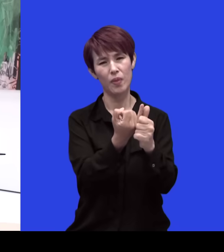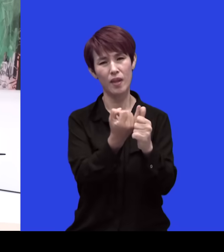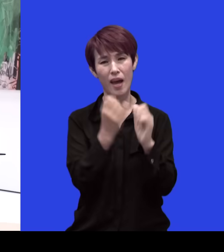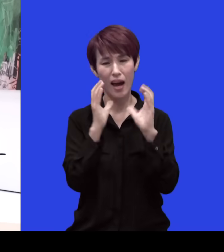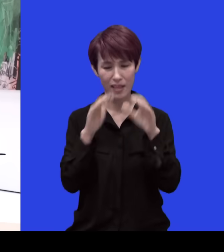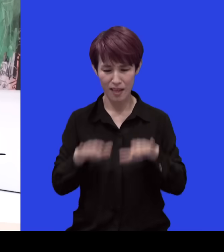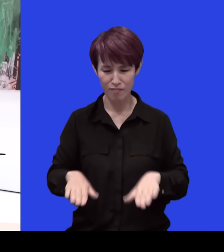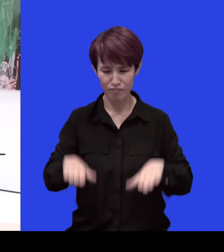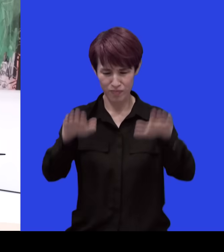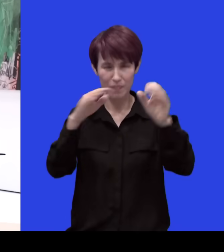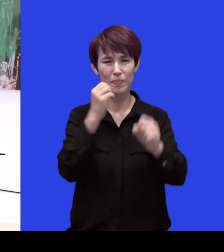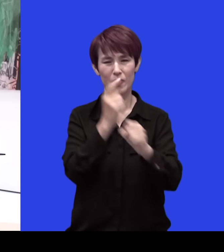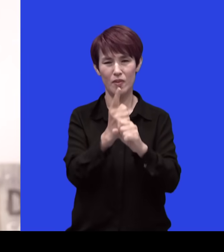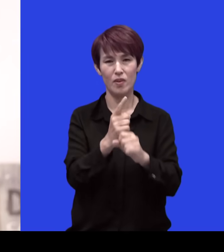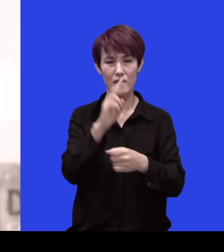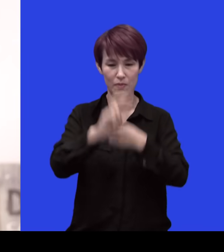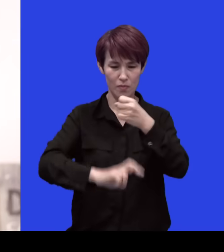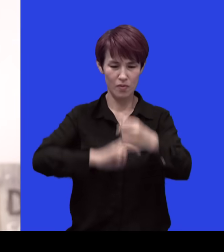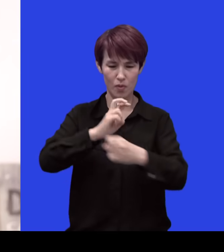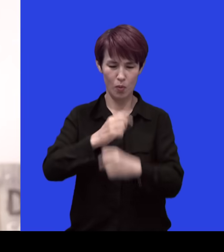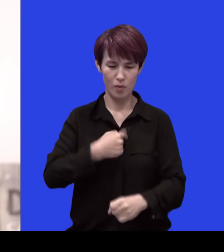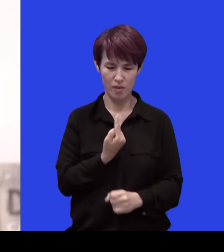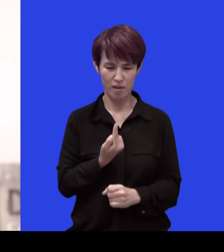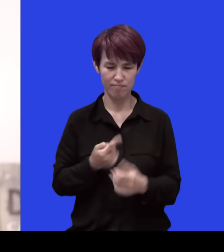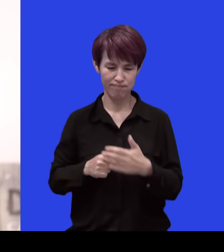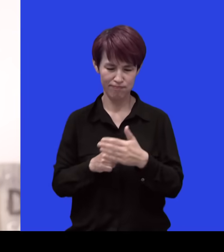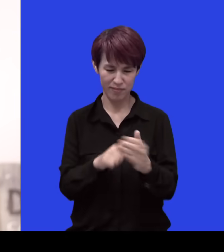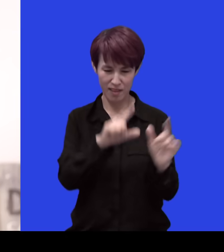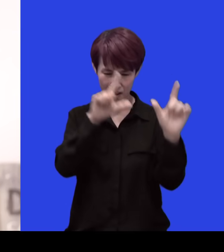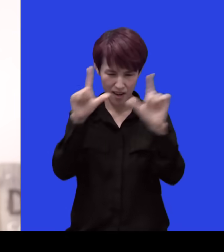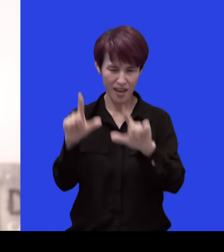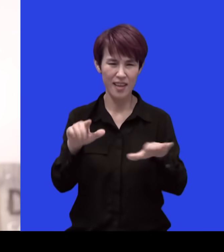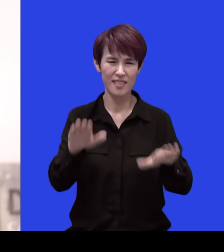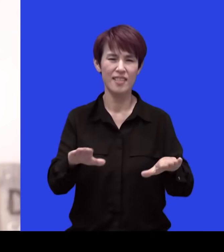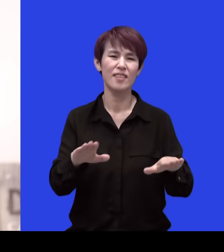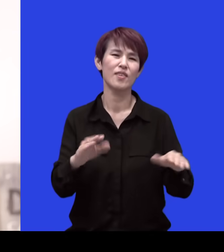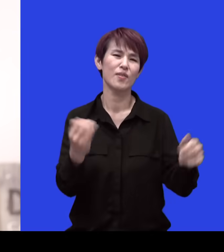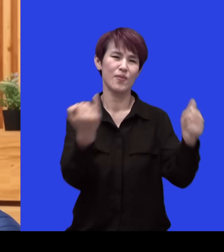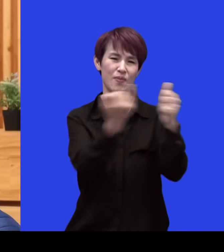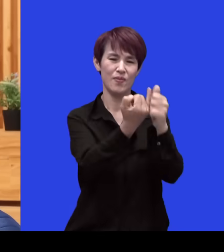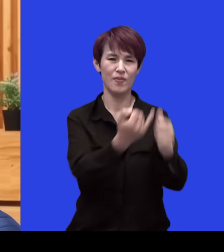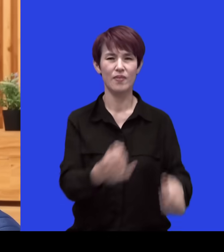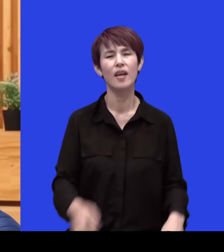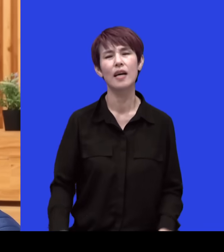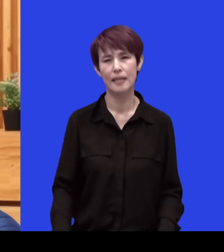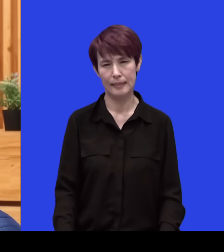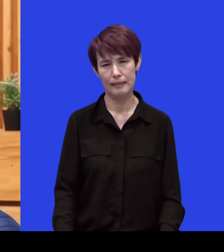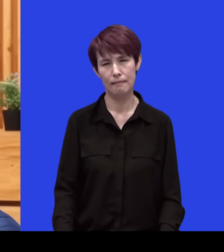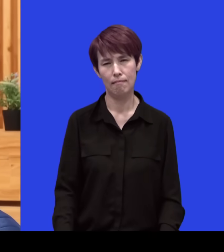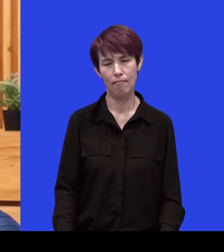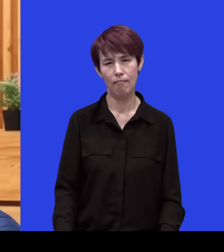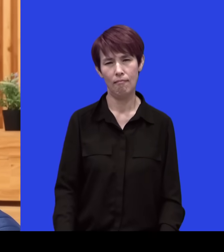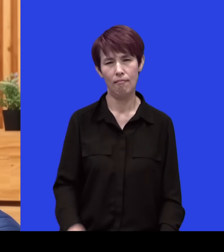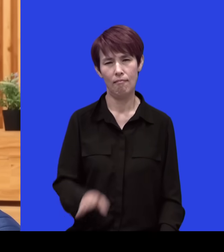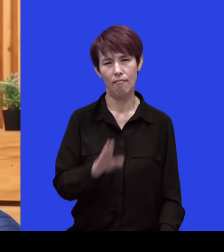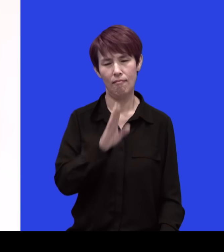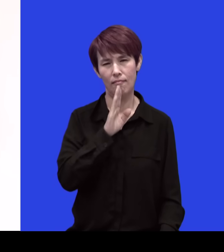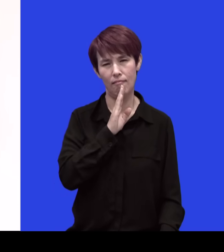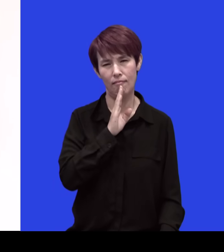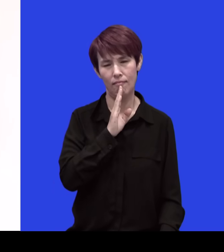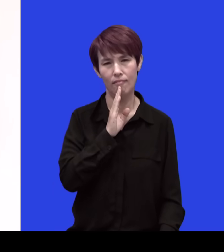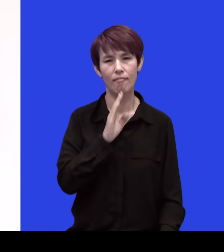그래요. 20년 동안 혼자 예, 아이를 혼자. 키우시면 얼마나 힘들었을까 싶네요. 한 말도 못하죠. 예, 정말 눈물 없이 들을 수 없는 예.